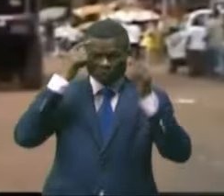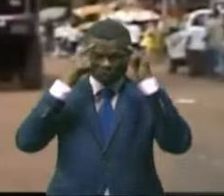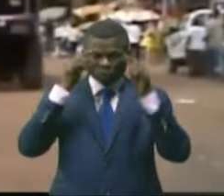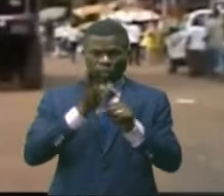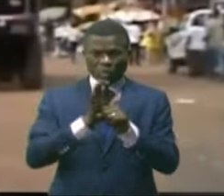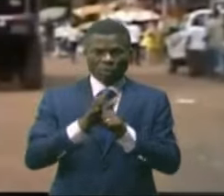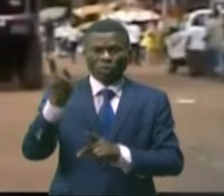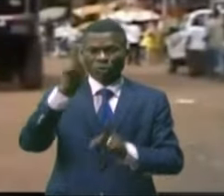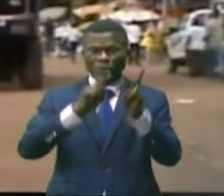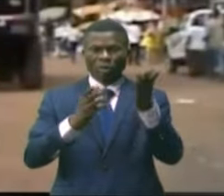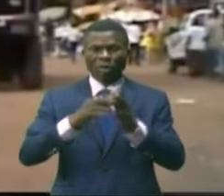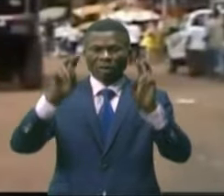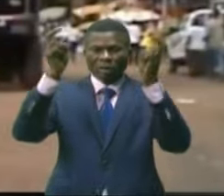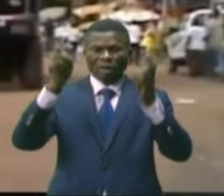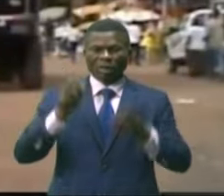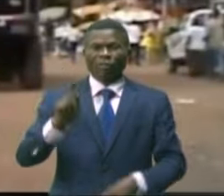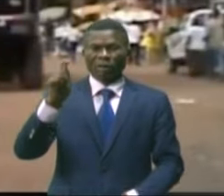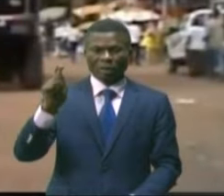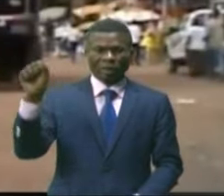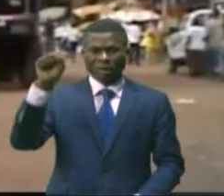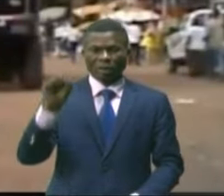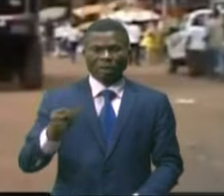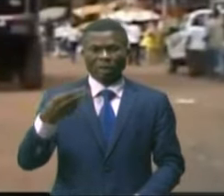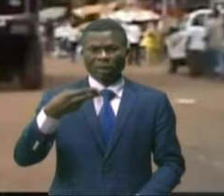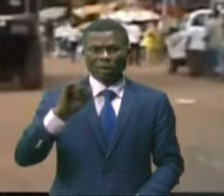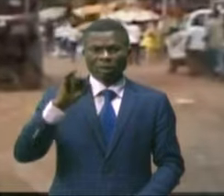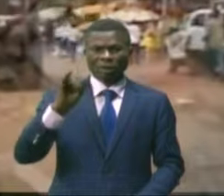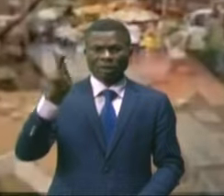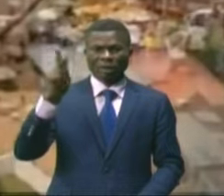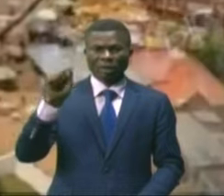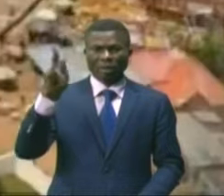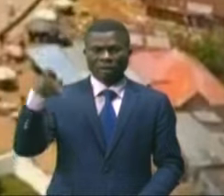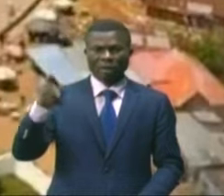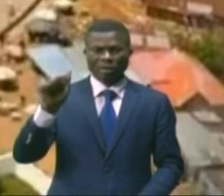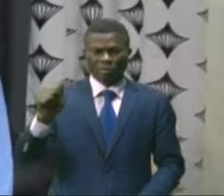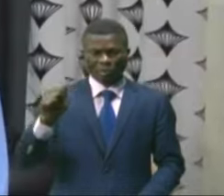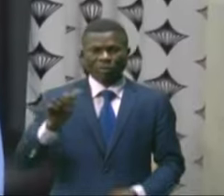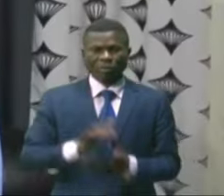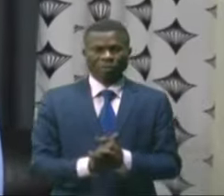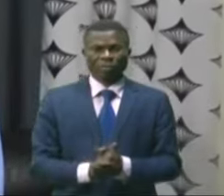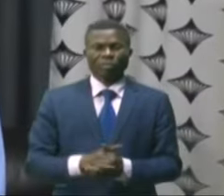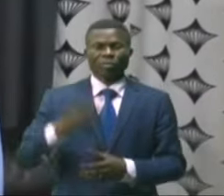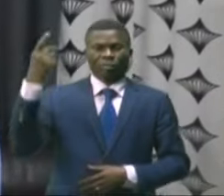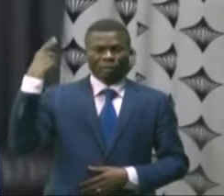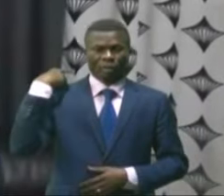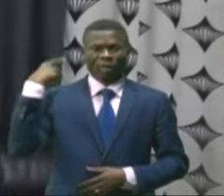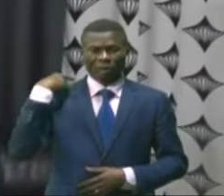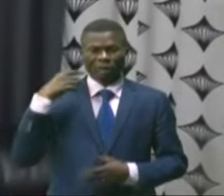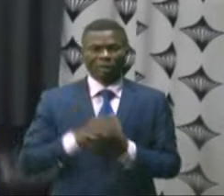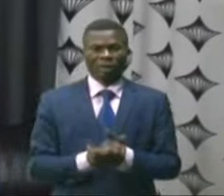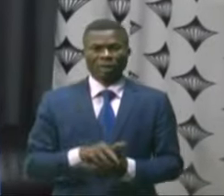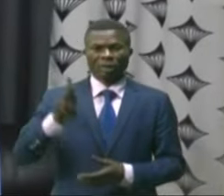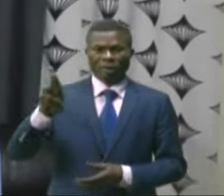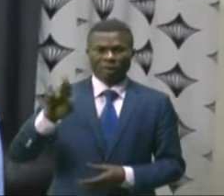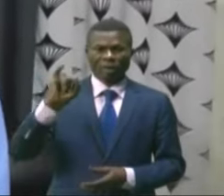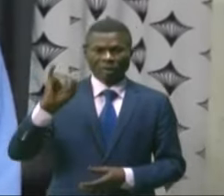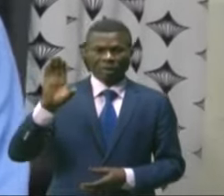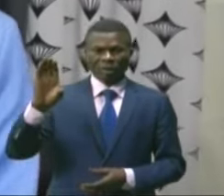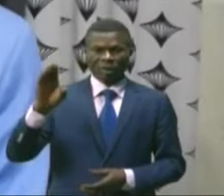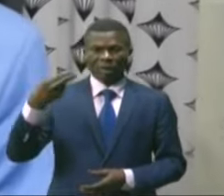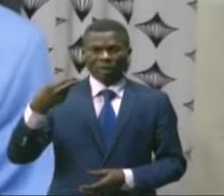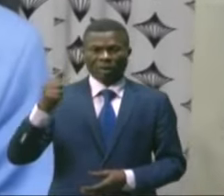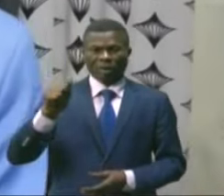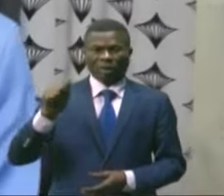population dans la ville de Tshikapa, chef-lieu de la province du Kassai. L'honorable Richard Tchenda Wane,